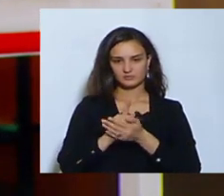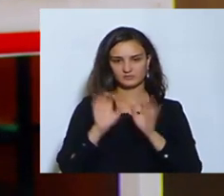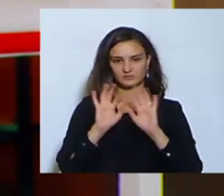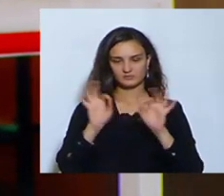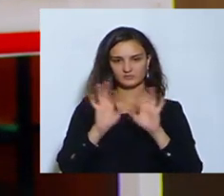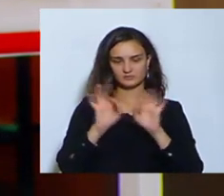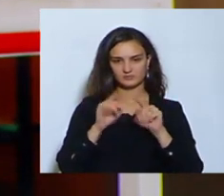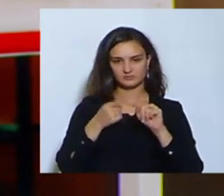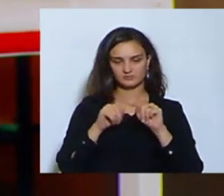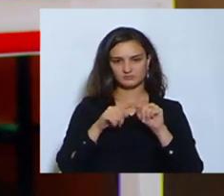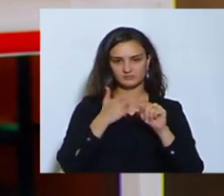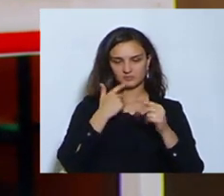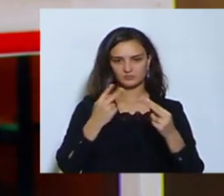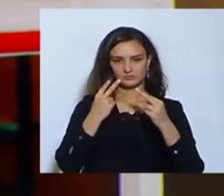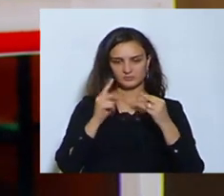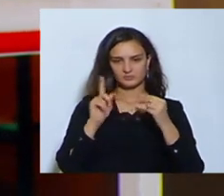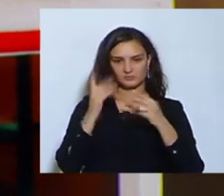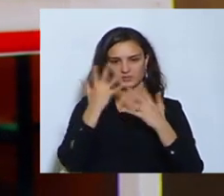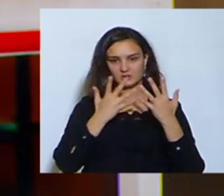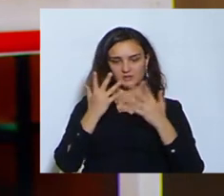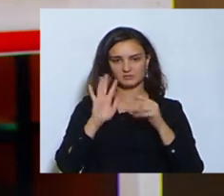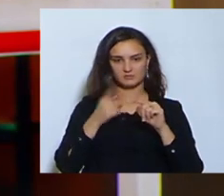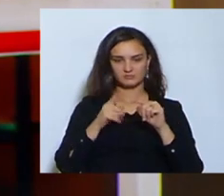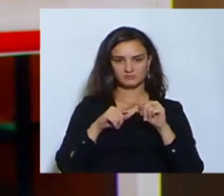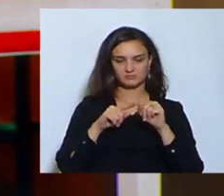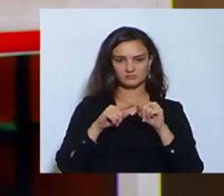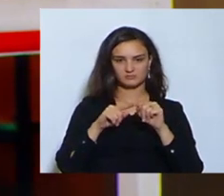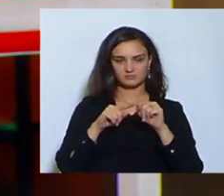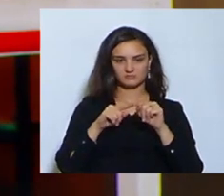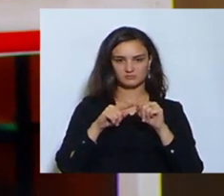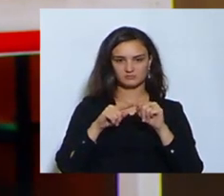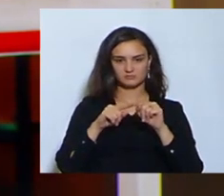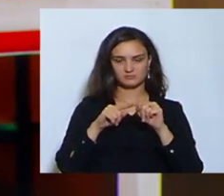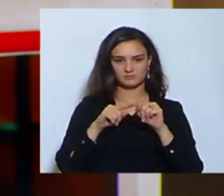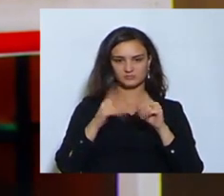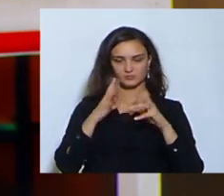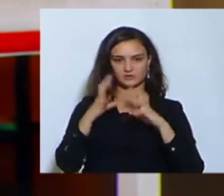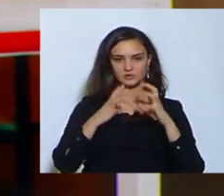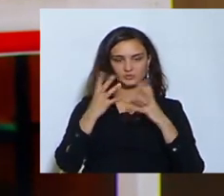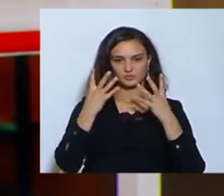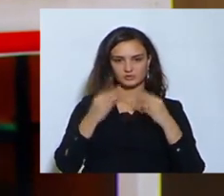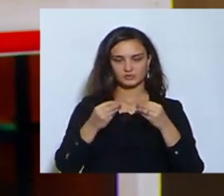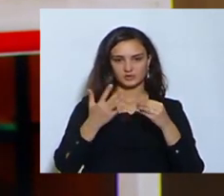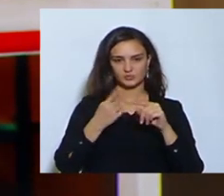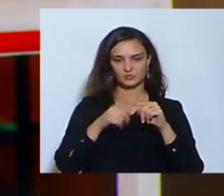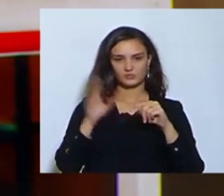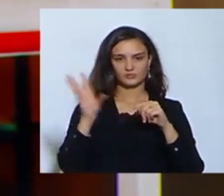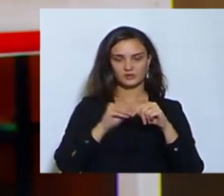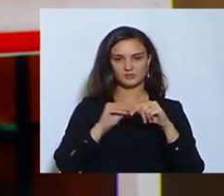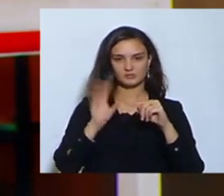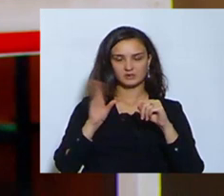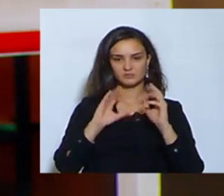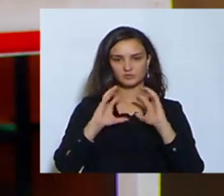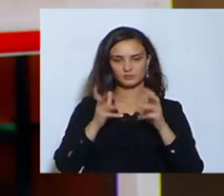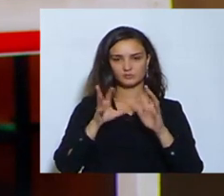თქვათ, მაყურებელი რომ არ დაიბნეს, თუ ფსიქიკური ჯანმრთელობის საერთაშორისო დღეა, თუ ყველა მთელ